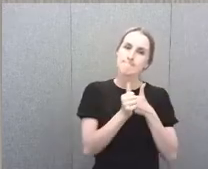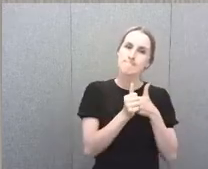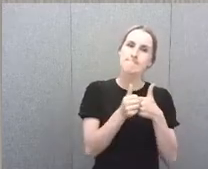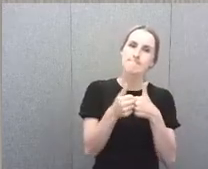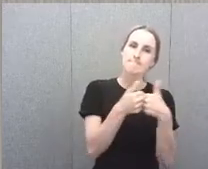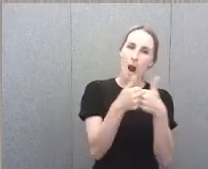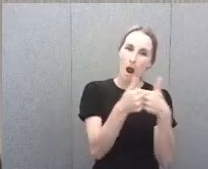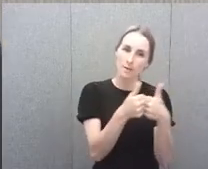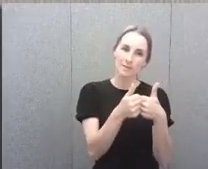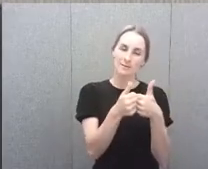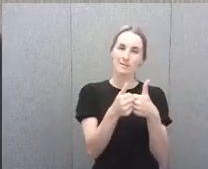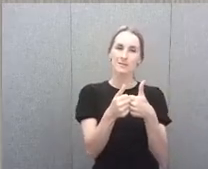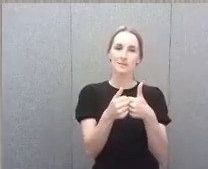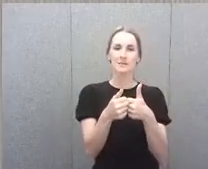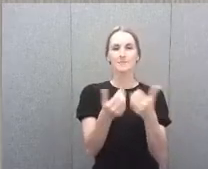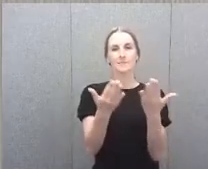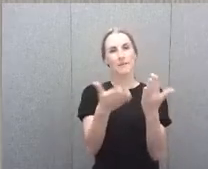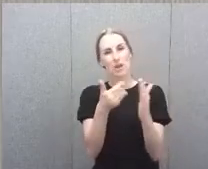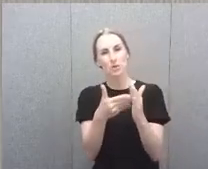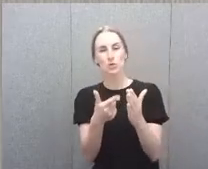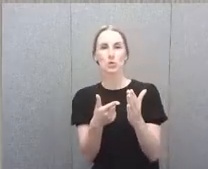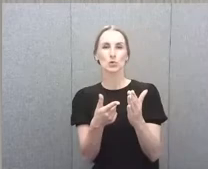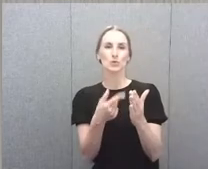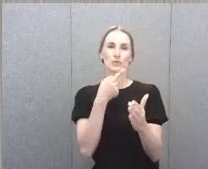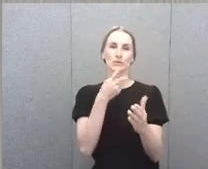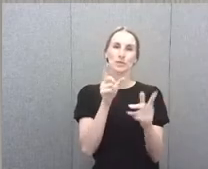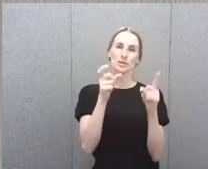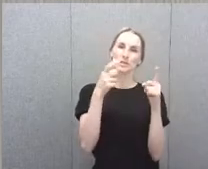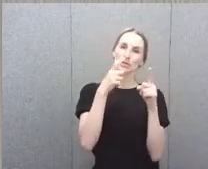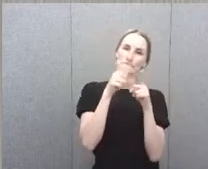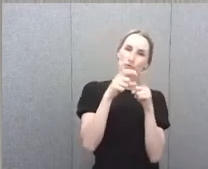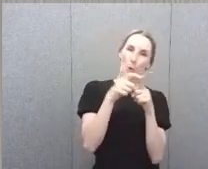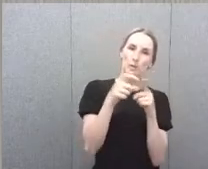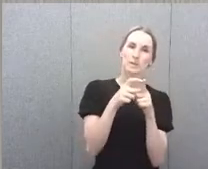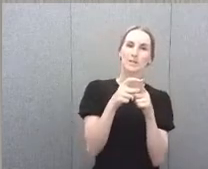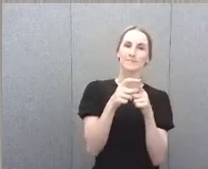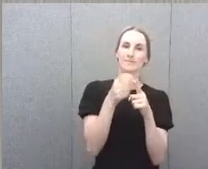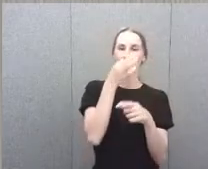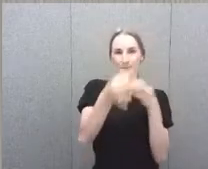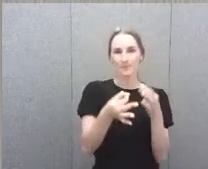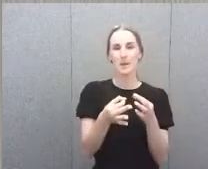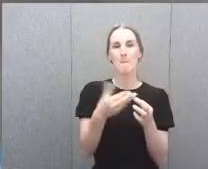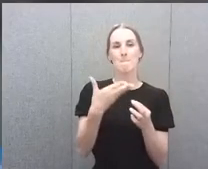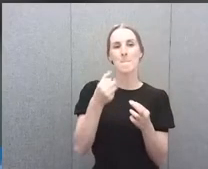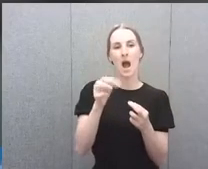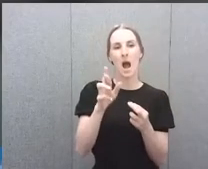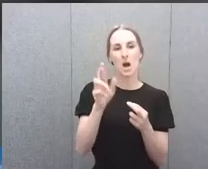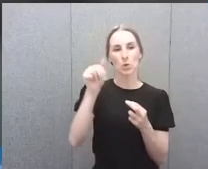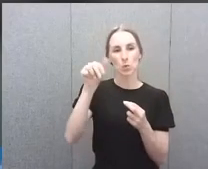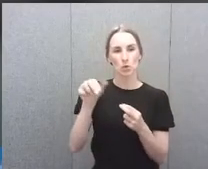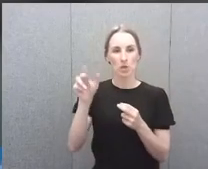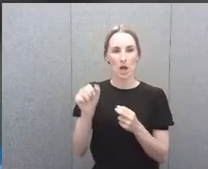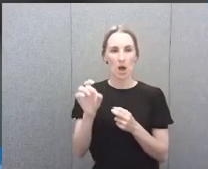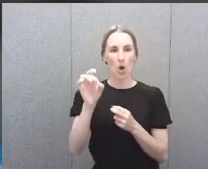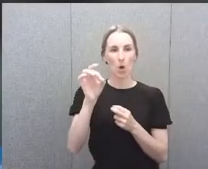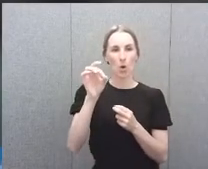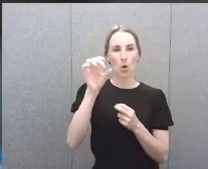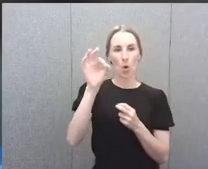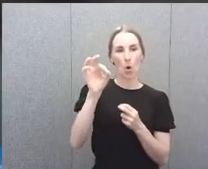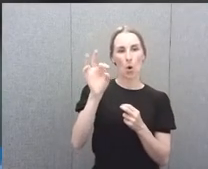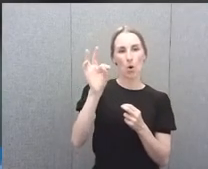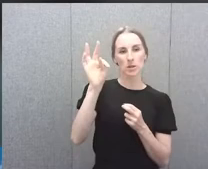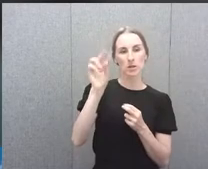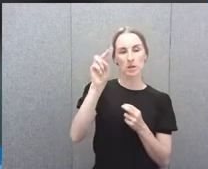институт гендерного равенства. И я сейчас передам слово представителю Европейского института по гендерному равенству